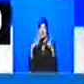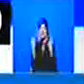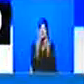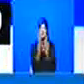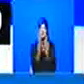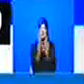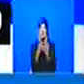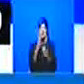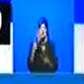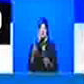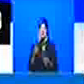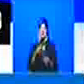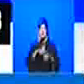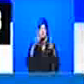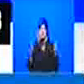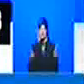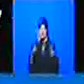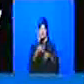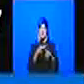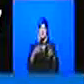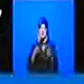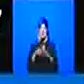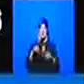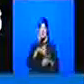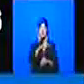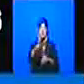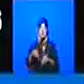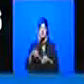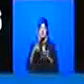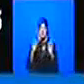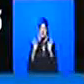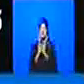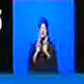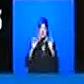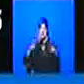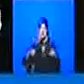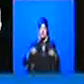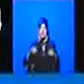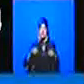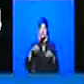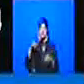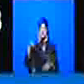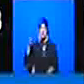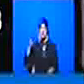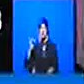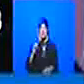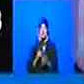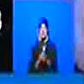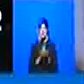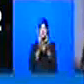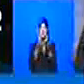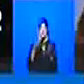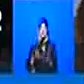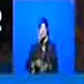lingkar selatan, daerah-daerah kepulauan juga mendapatkan prioritas. Kita ingin ada kapal-kapal ekspres ditambah,